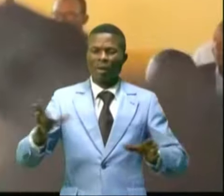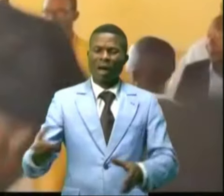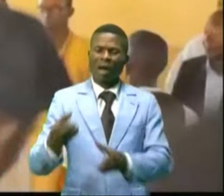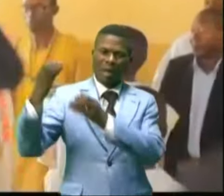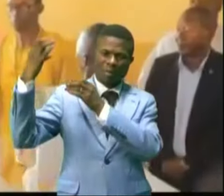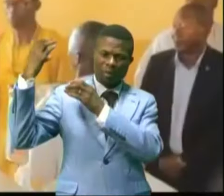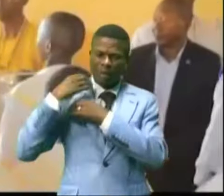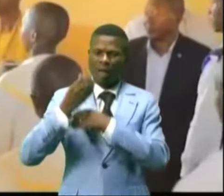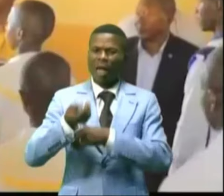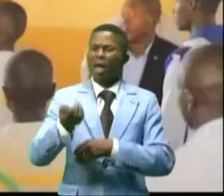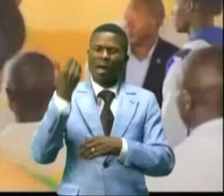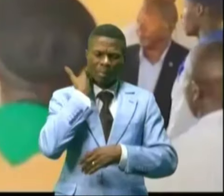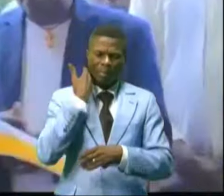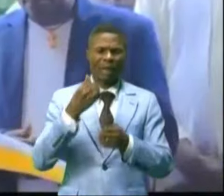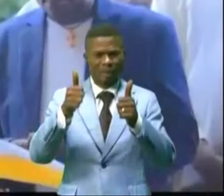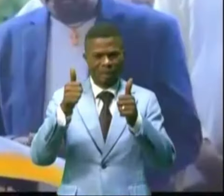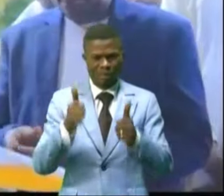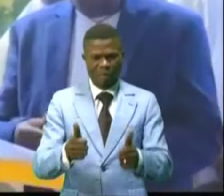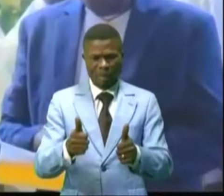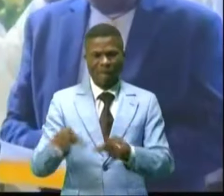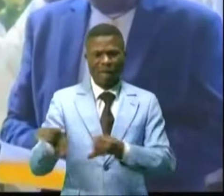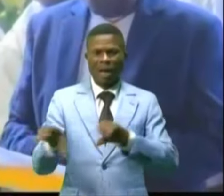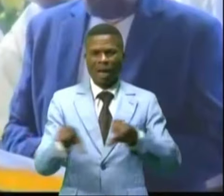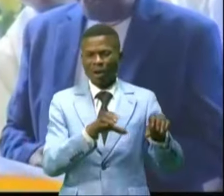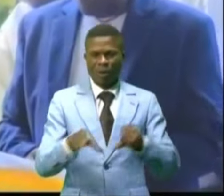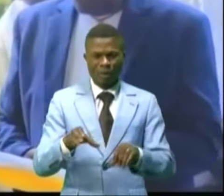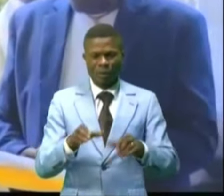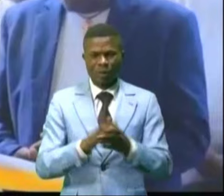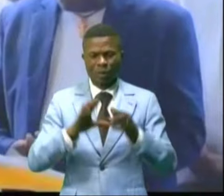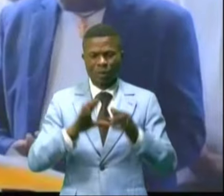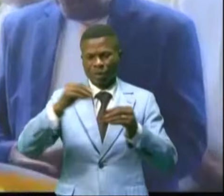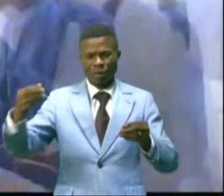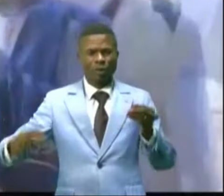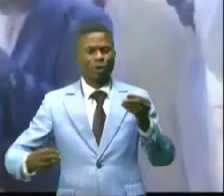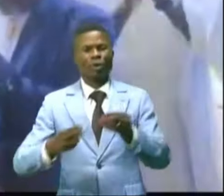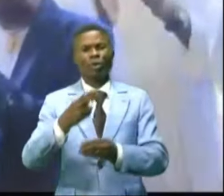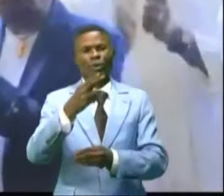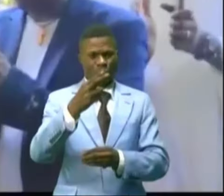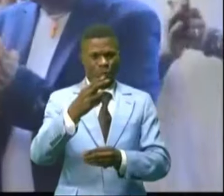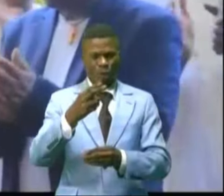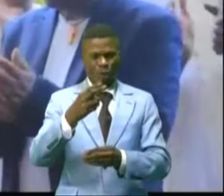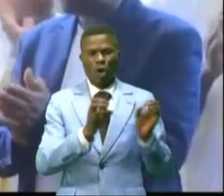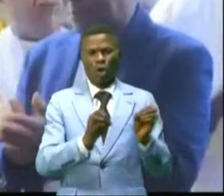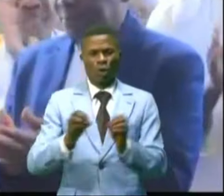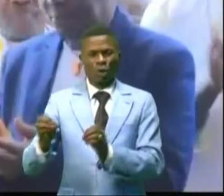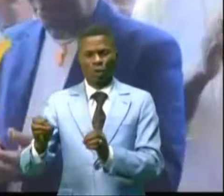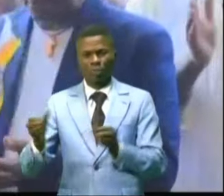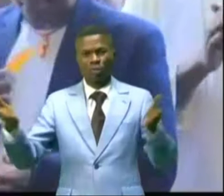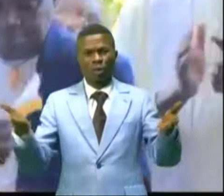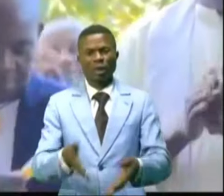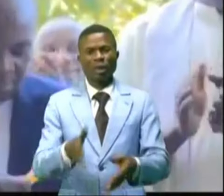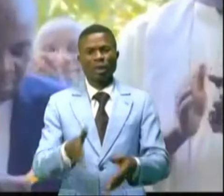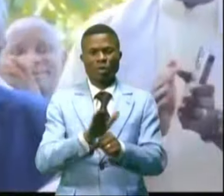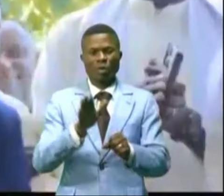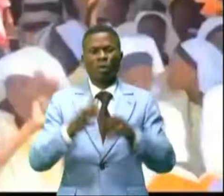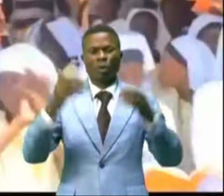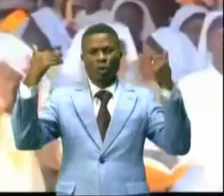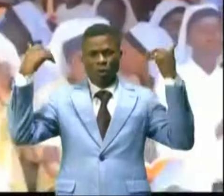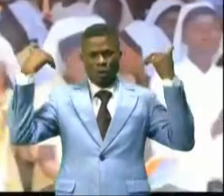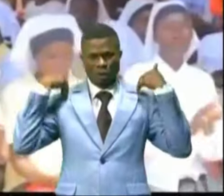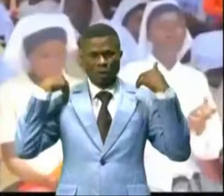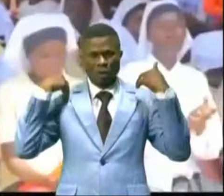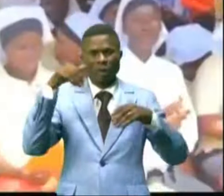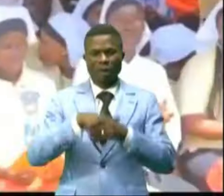de qualité des patients. La cérémonie marquant la coupure symbolique du ruban s'est déroulée à présence de plusieurs personnalités, tant